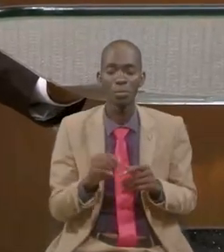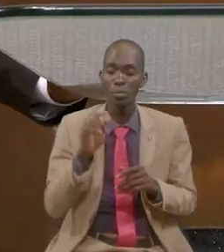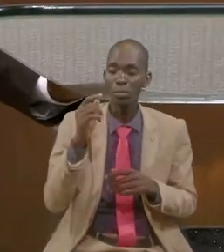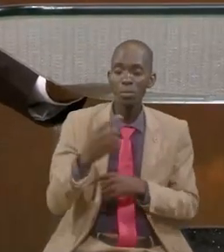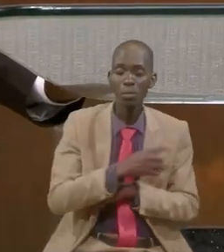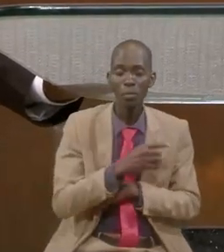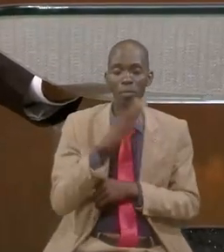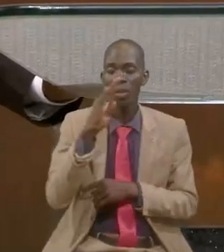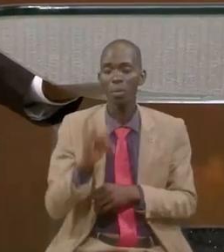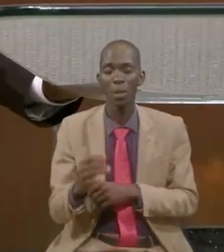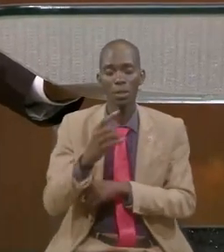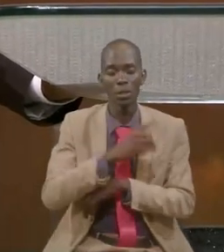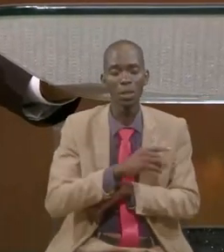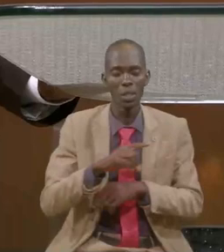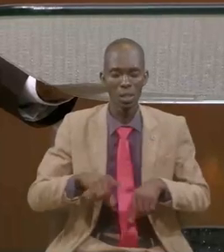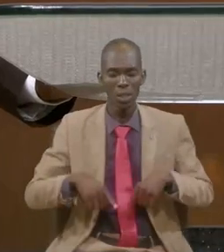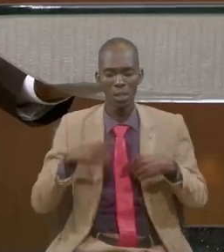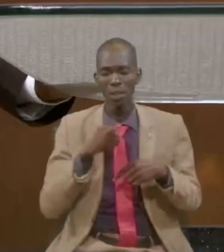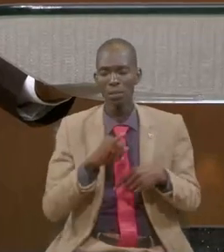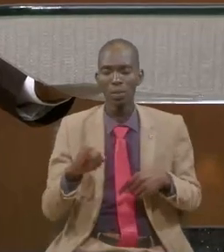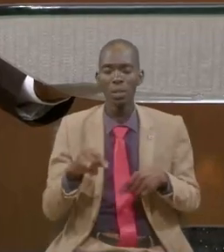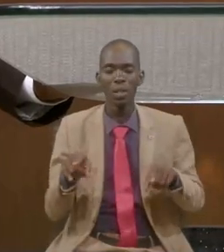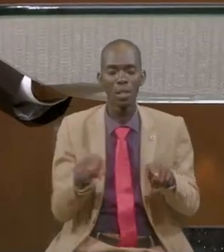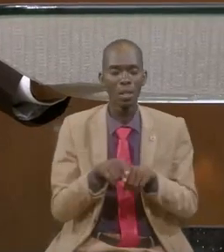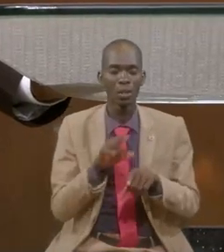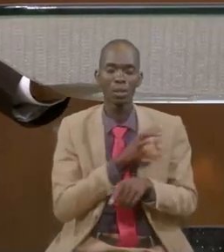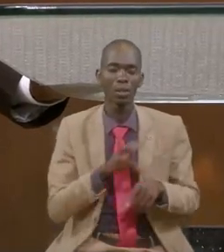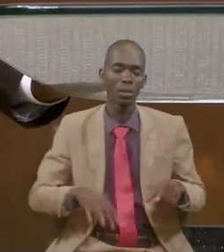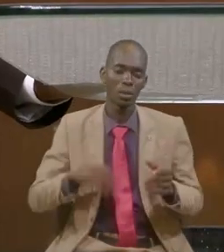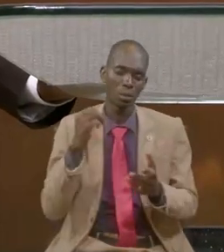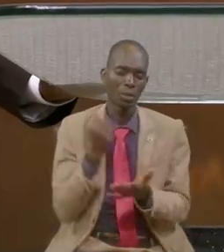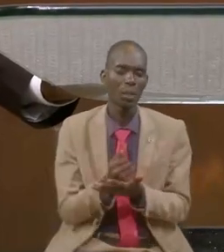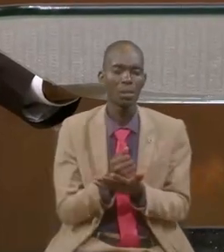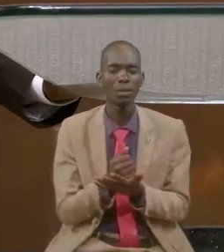gloire, chaque jour, en vivant comme Christ.